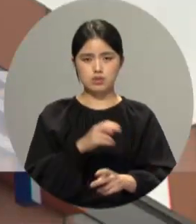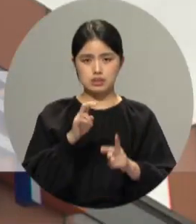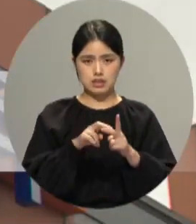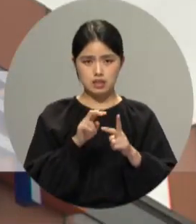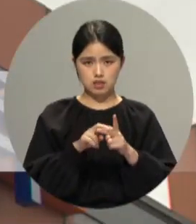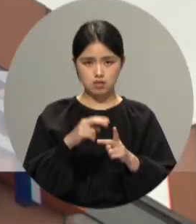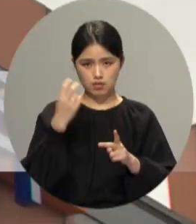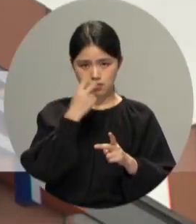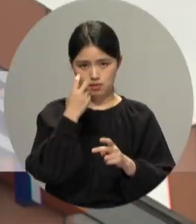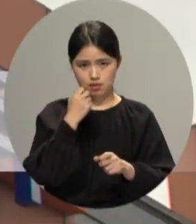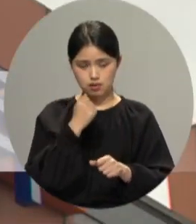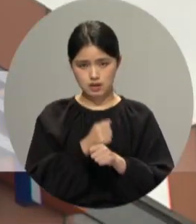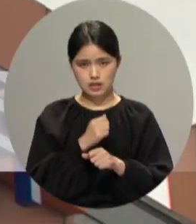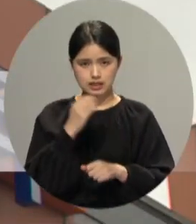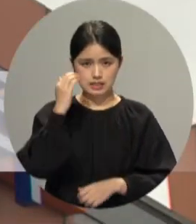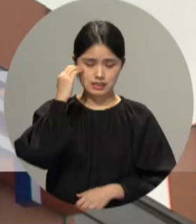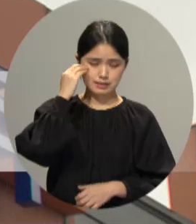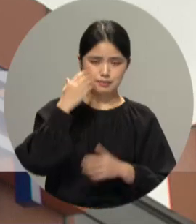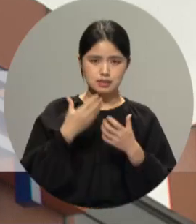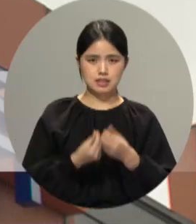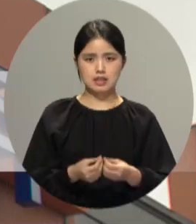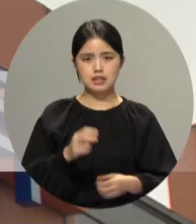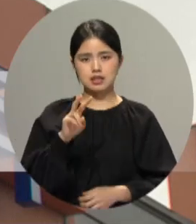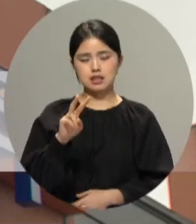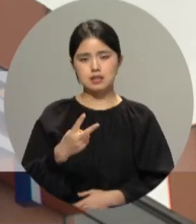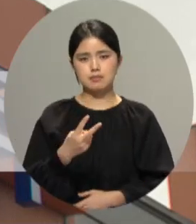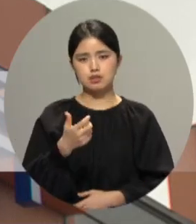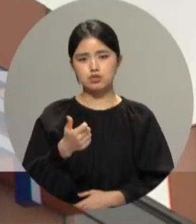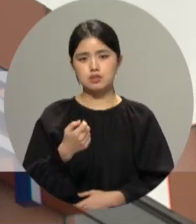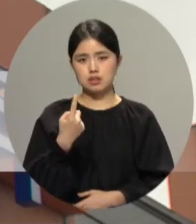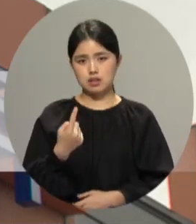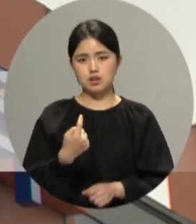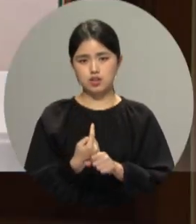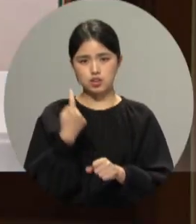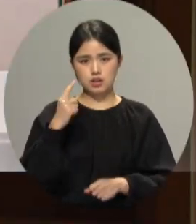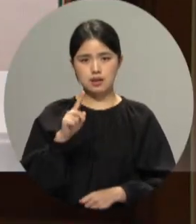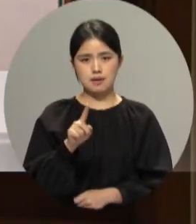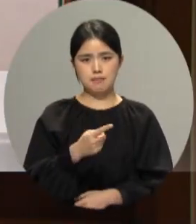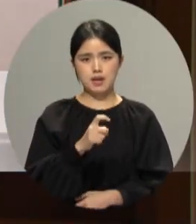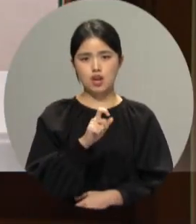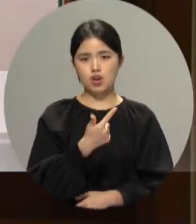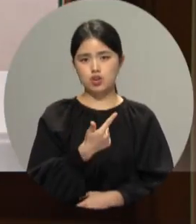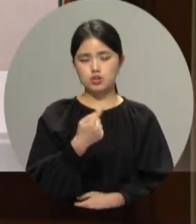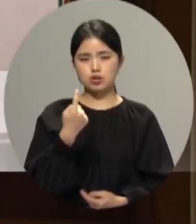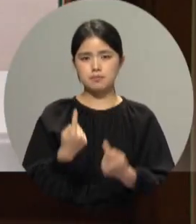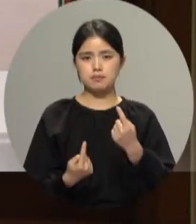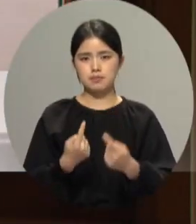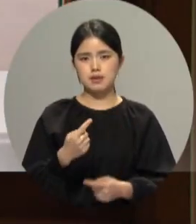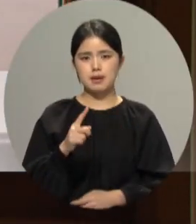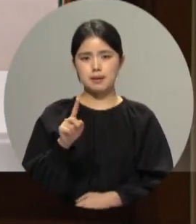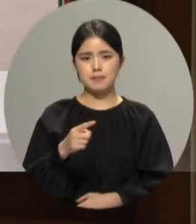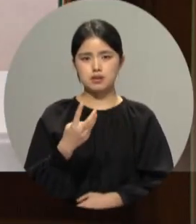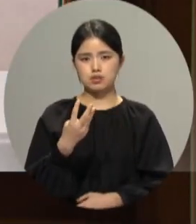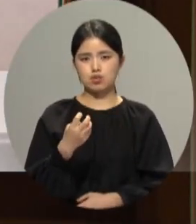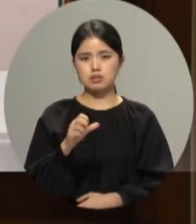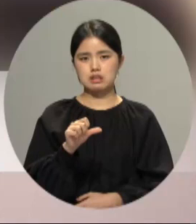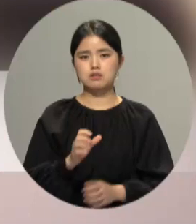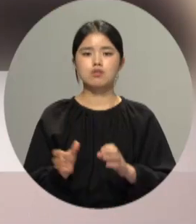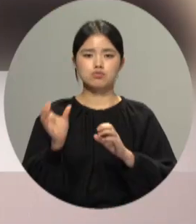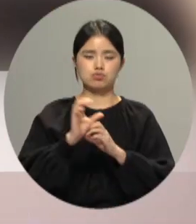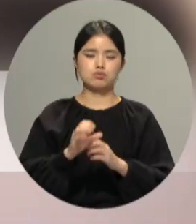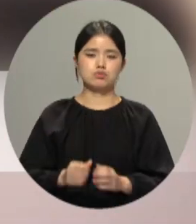학교의 교권 치매 사례는 200 한건으로 전년도 116 건에 비해 135 건이